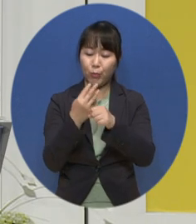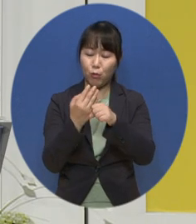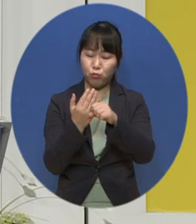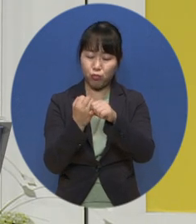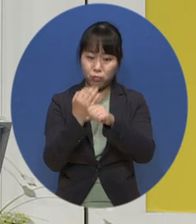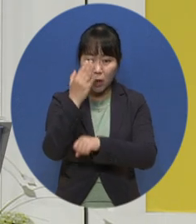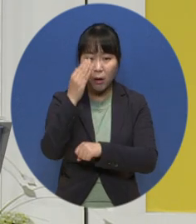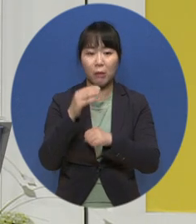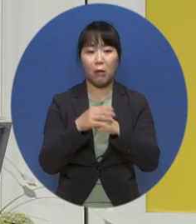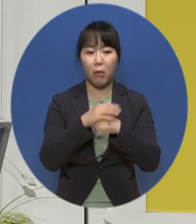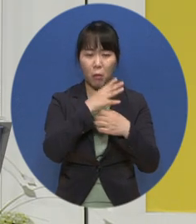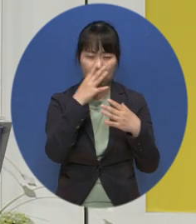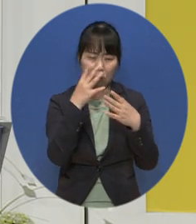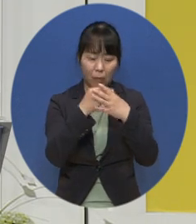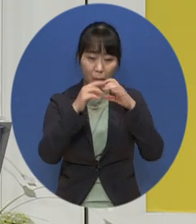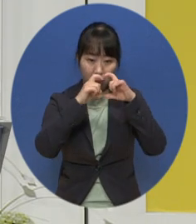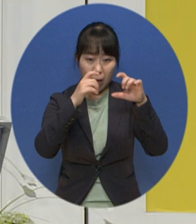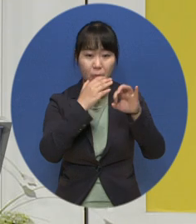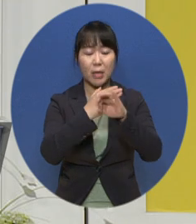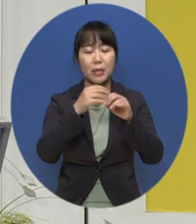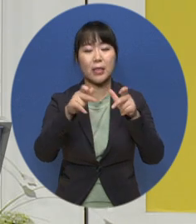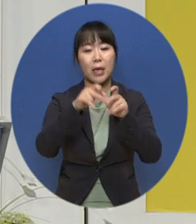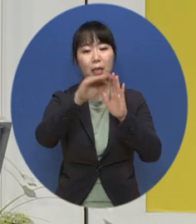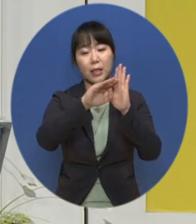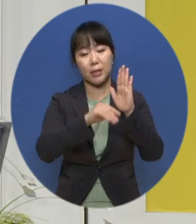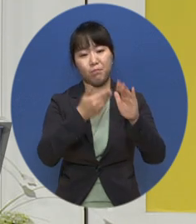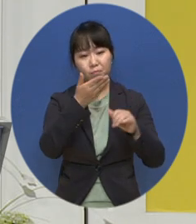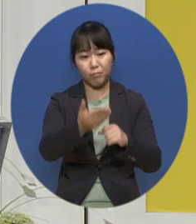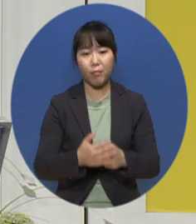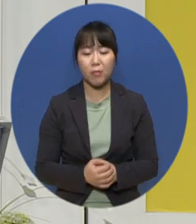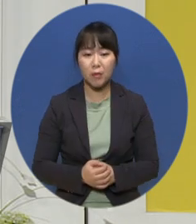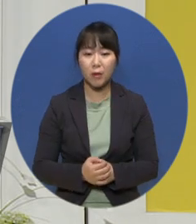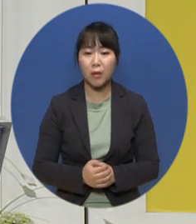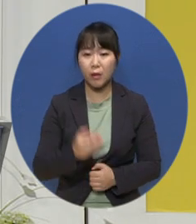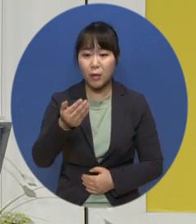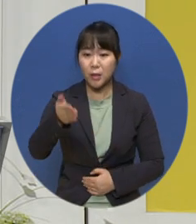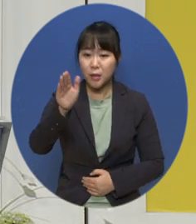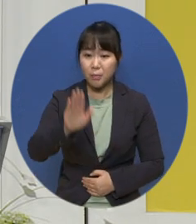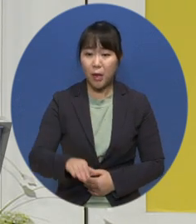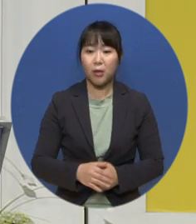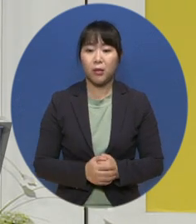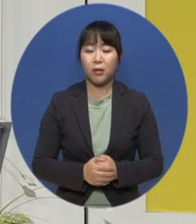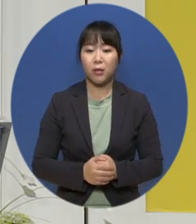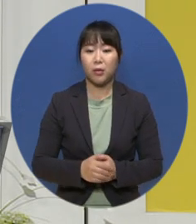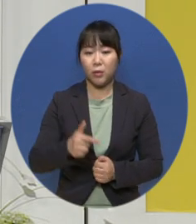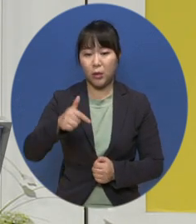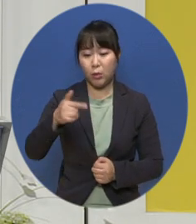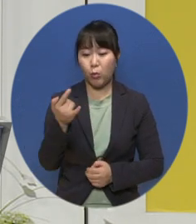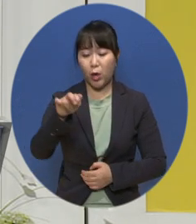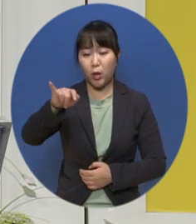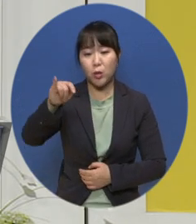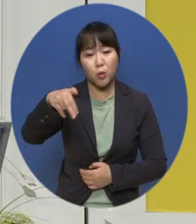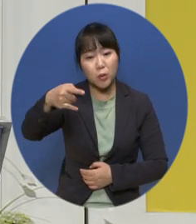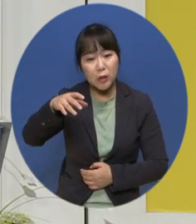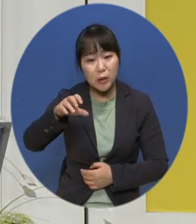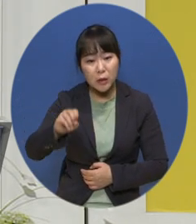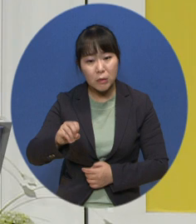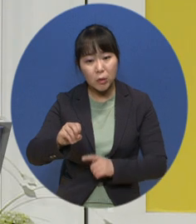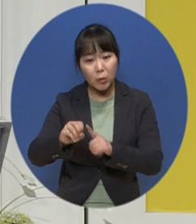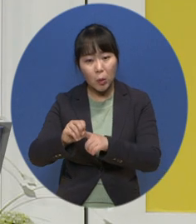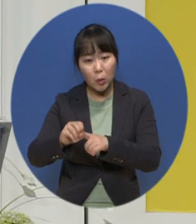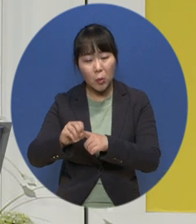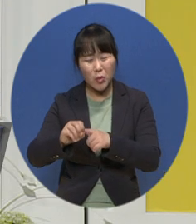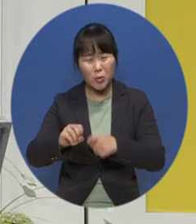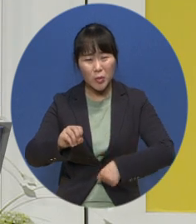이제 완전히 판명이 나면 이제 장 햇던 겁을 줘 음 그렇지만 그 내 돌 정도 내 돌 정도 솔직히